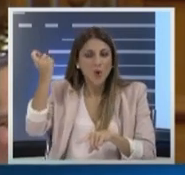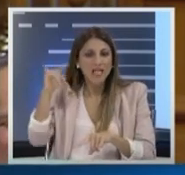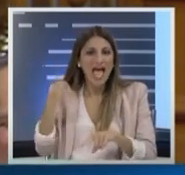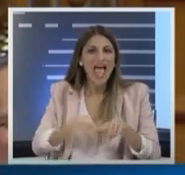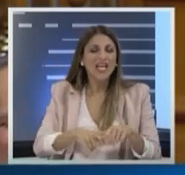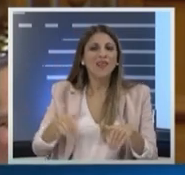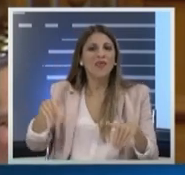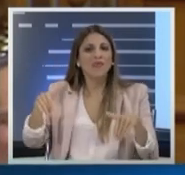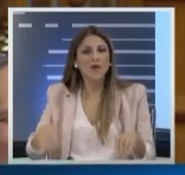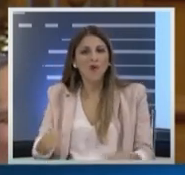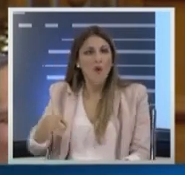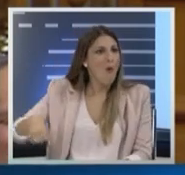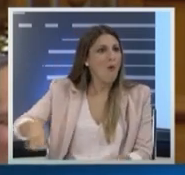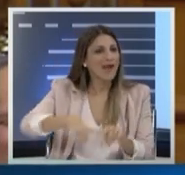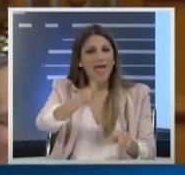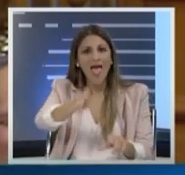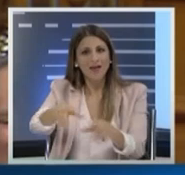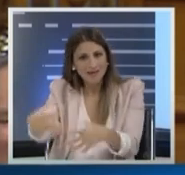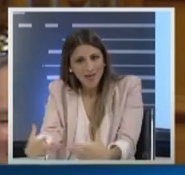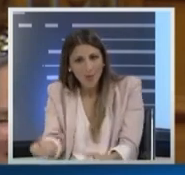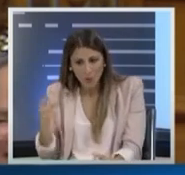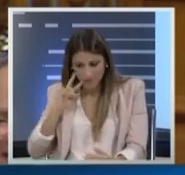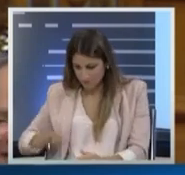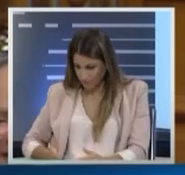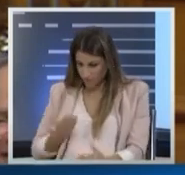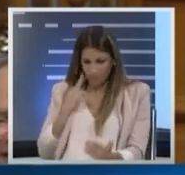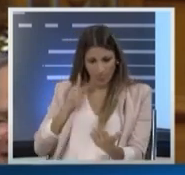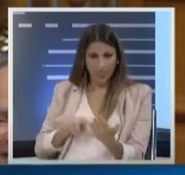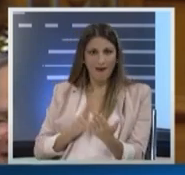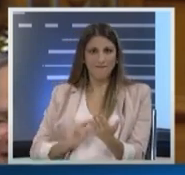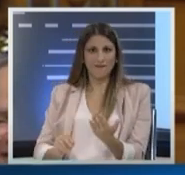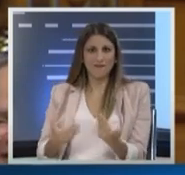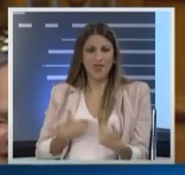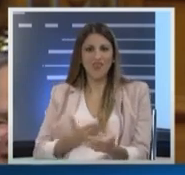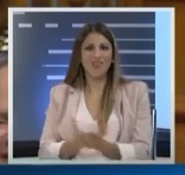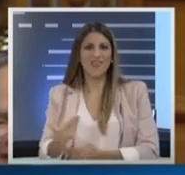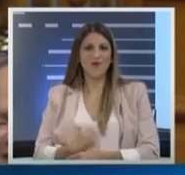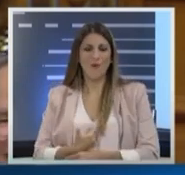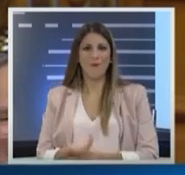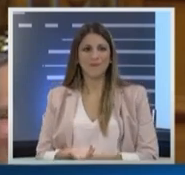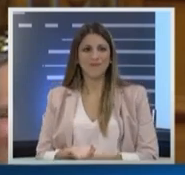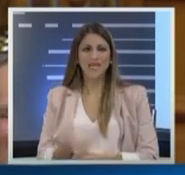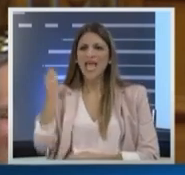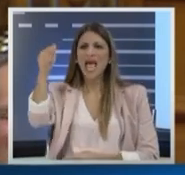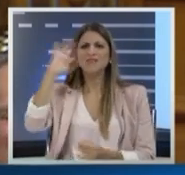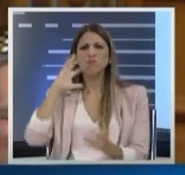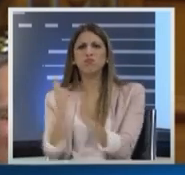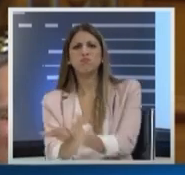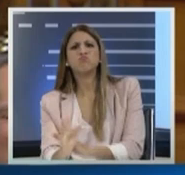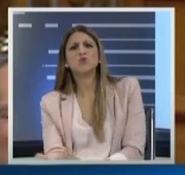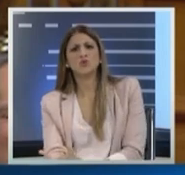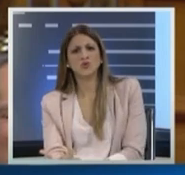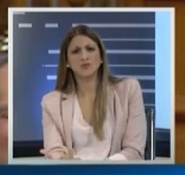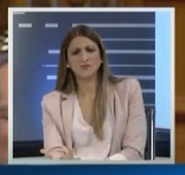να το βγάλει και να το διαβάσει. Πώς πιστεύετε δηλαδή ότι μπορεί να κάνετε αυτή τη διαστρέβλωση της πραγματικότητας